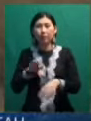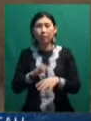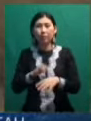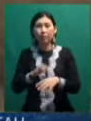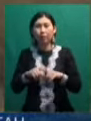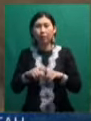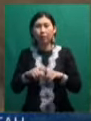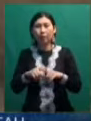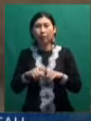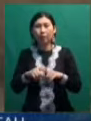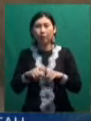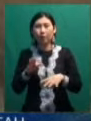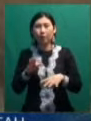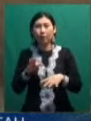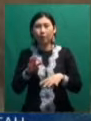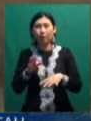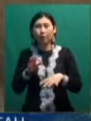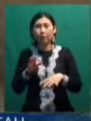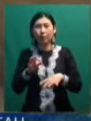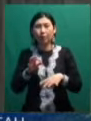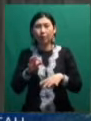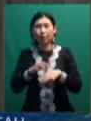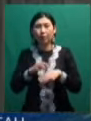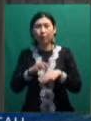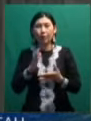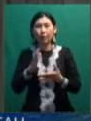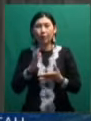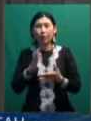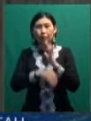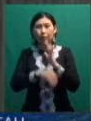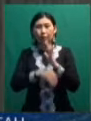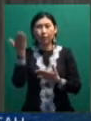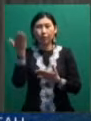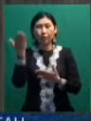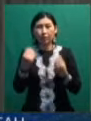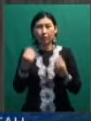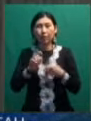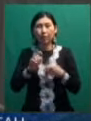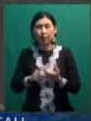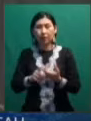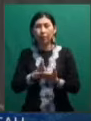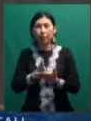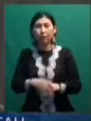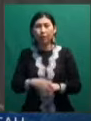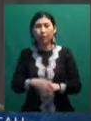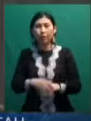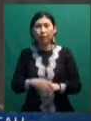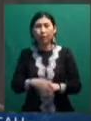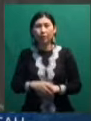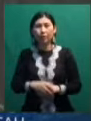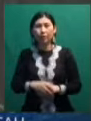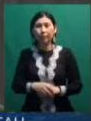мәліметке сәйкес, өткен тәулікте коронавирус инфекциясынан 50 адам емделіп шықты. Қазіргі уақытта 150 адам үй жағдайында